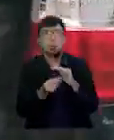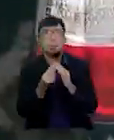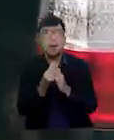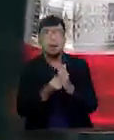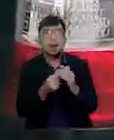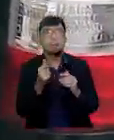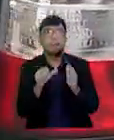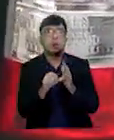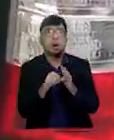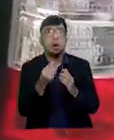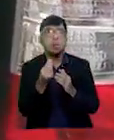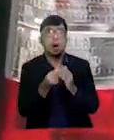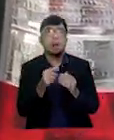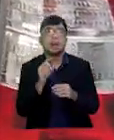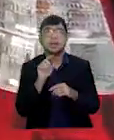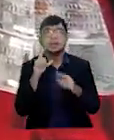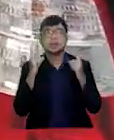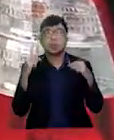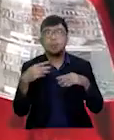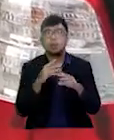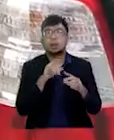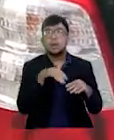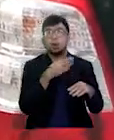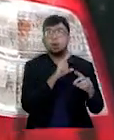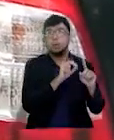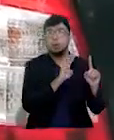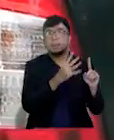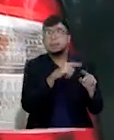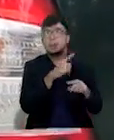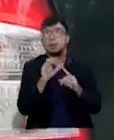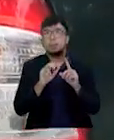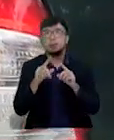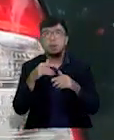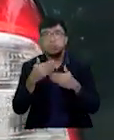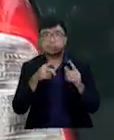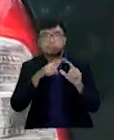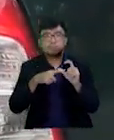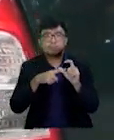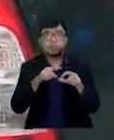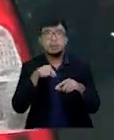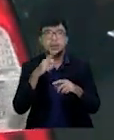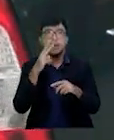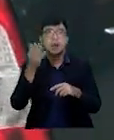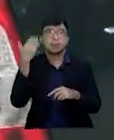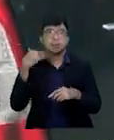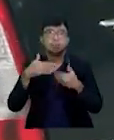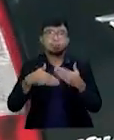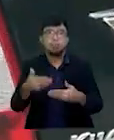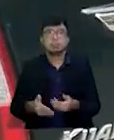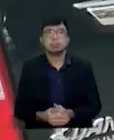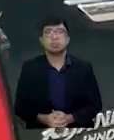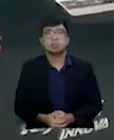Timur tahun 2014 sehingga 2018 pemeriksaan maraton oleh penyidik KPK berlangsung sejak Senin lalu